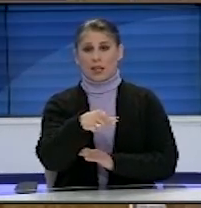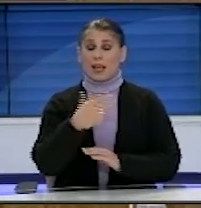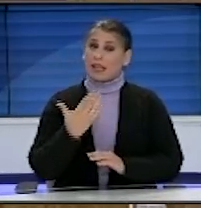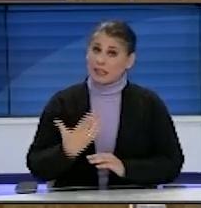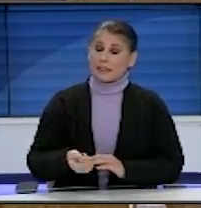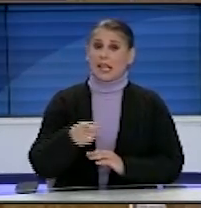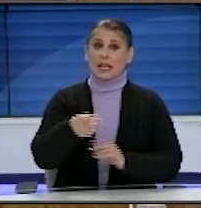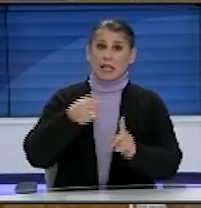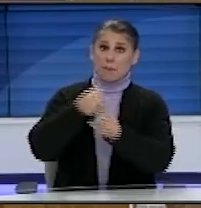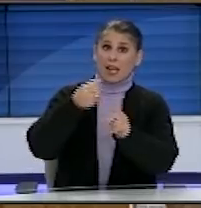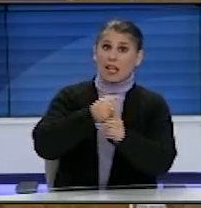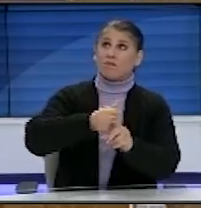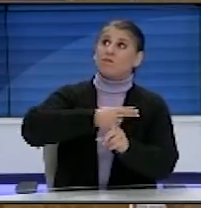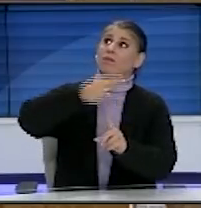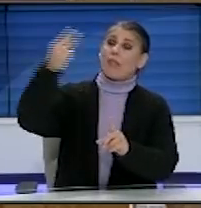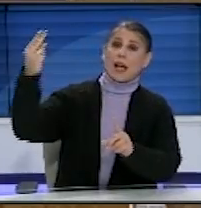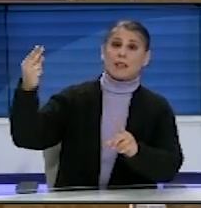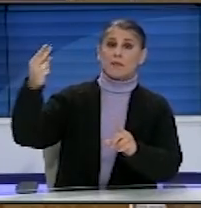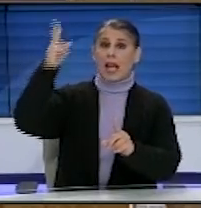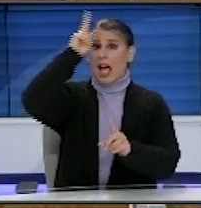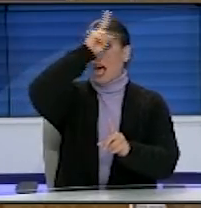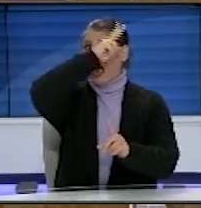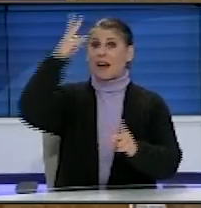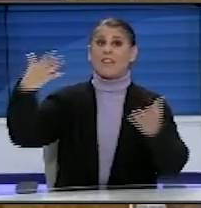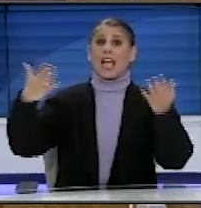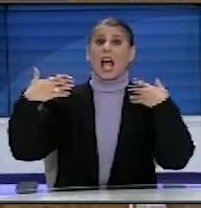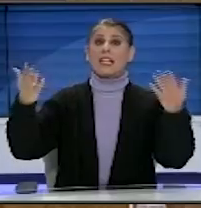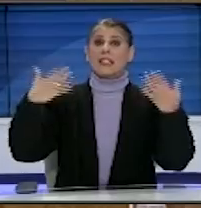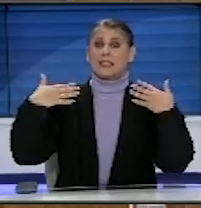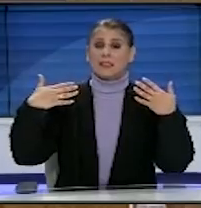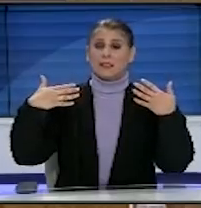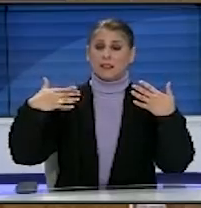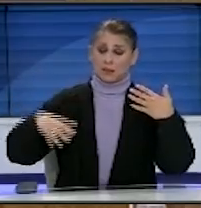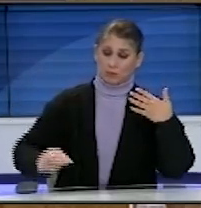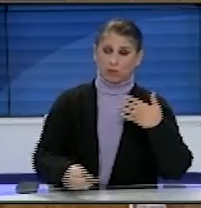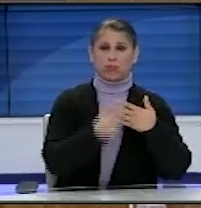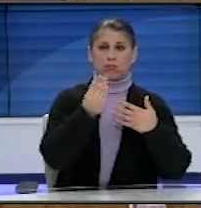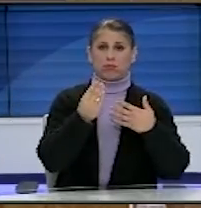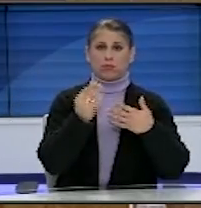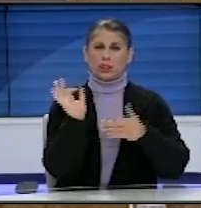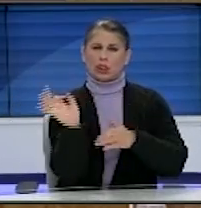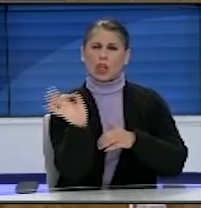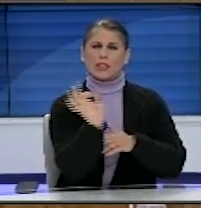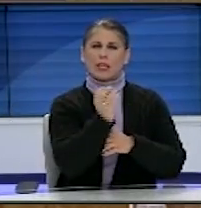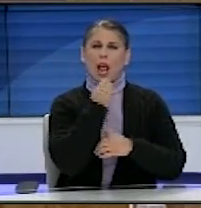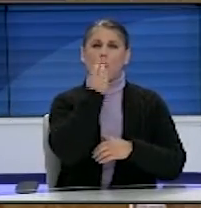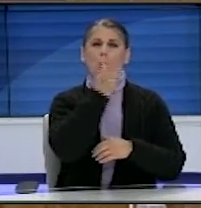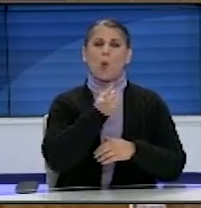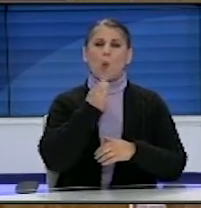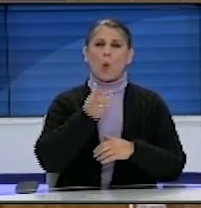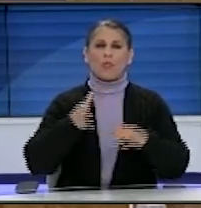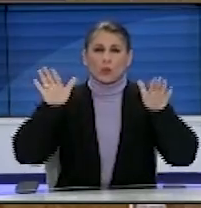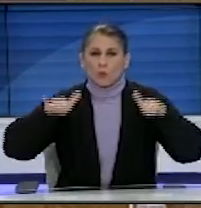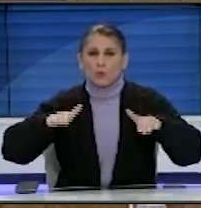η υπεράσπιση της περίφημης Αραβικής Άνοιξης, που γέννησε τα τοξικά λουλούδια του